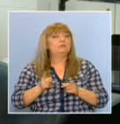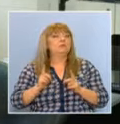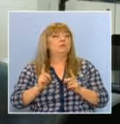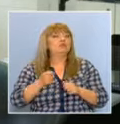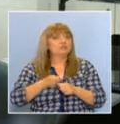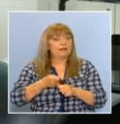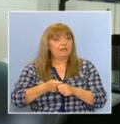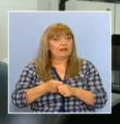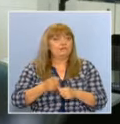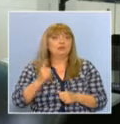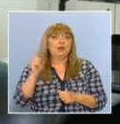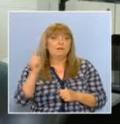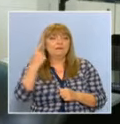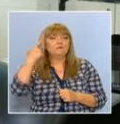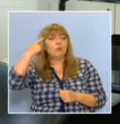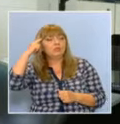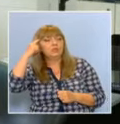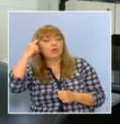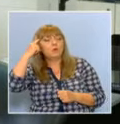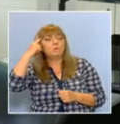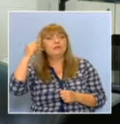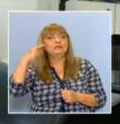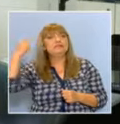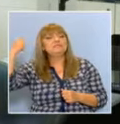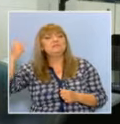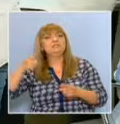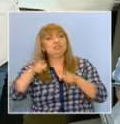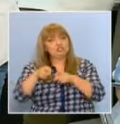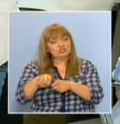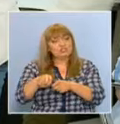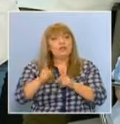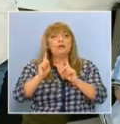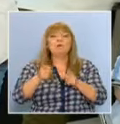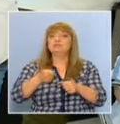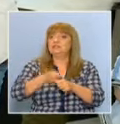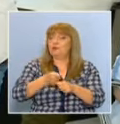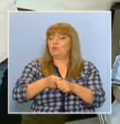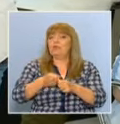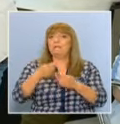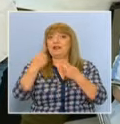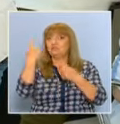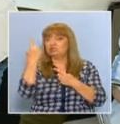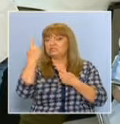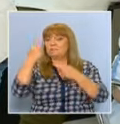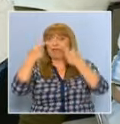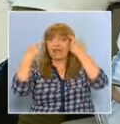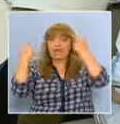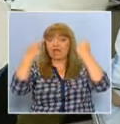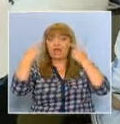правиш първо на ум нещата, да си ги измислиш ти, после да го пресъздеш самия грим.